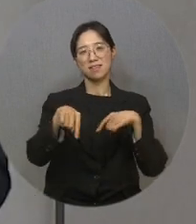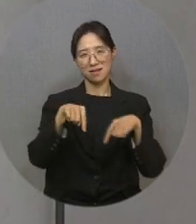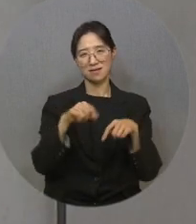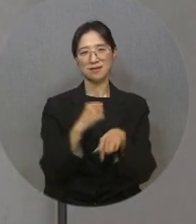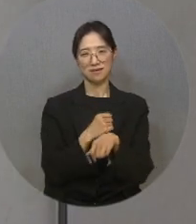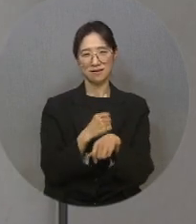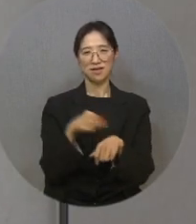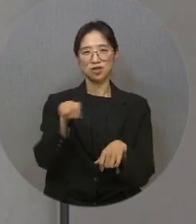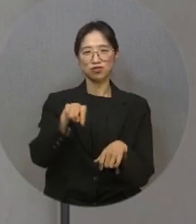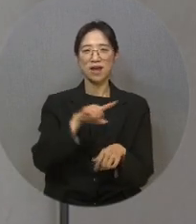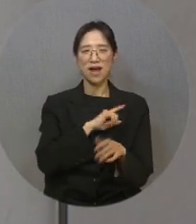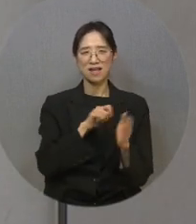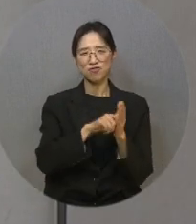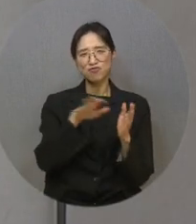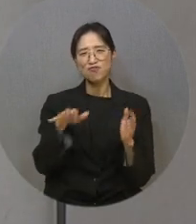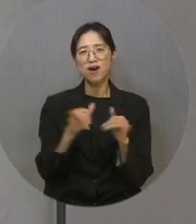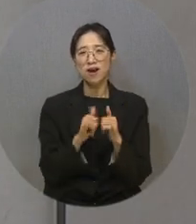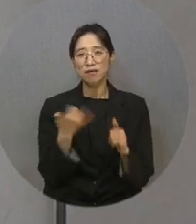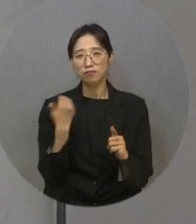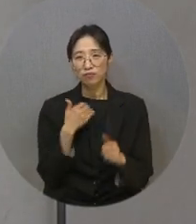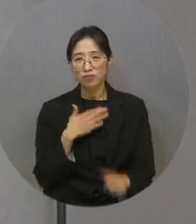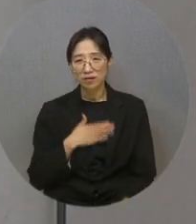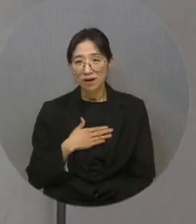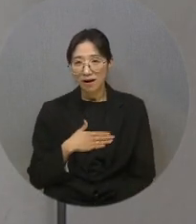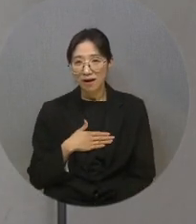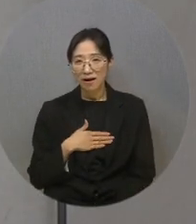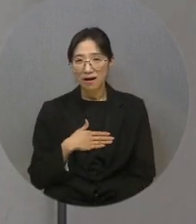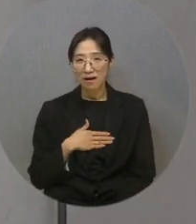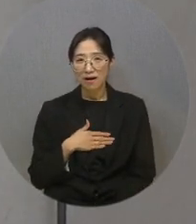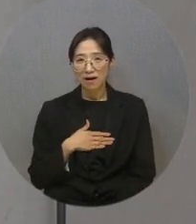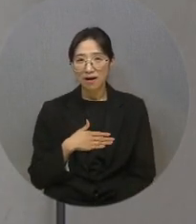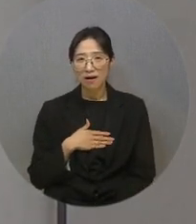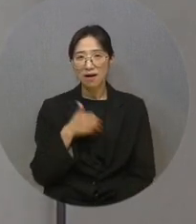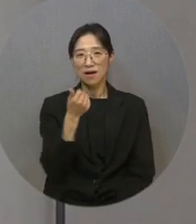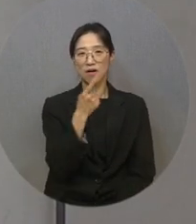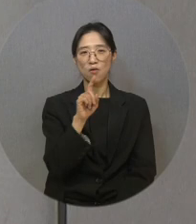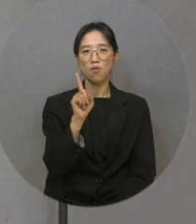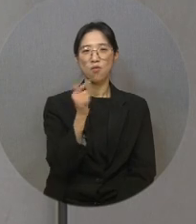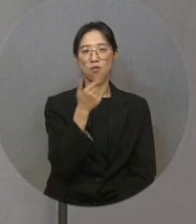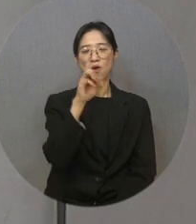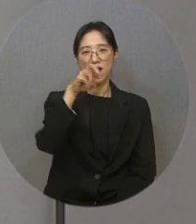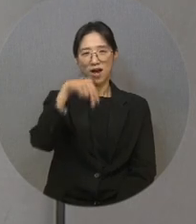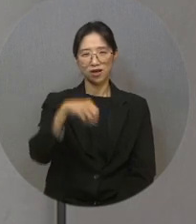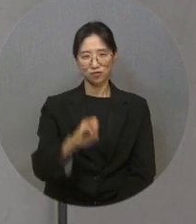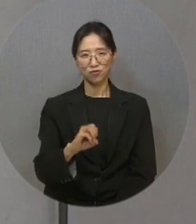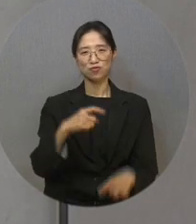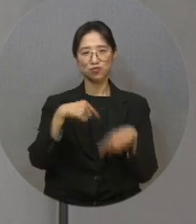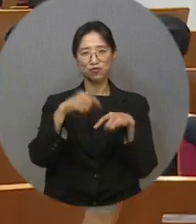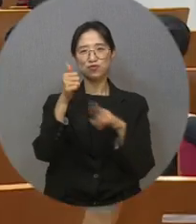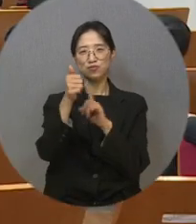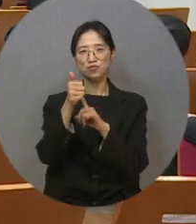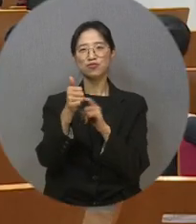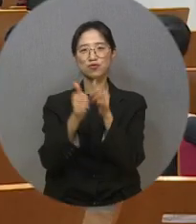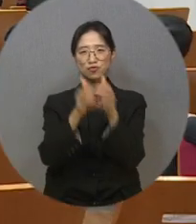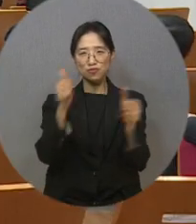그 중에서 가장 유명한 분이 혹시 누군지 아신 환웅 천자들 중에서 가장 유명한 분.